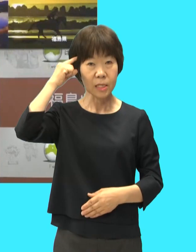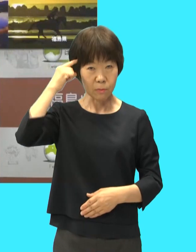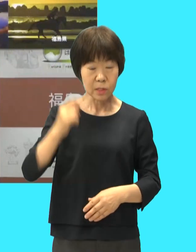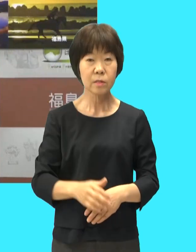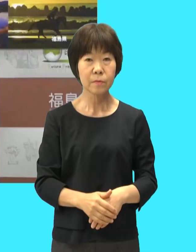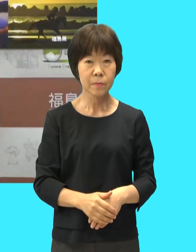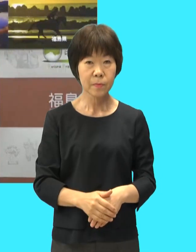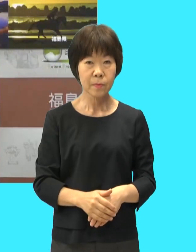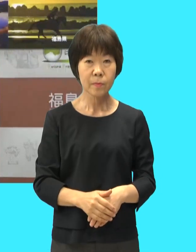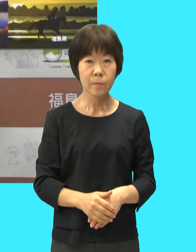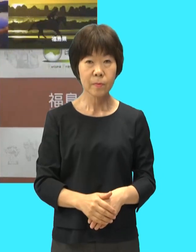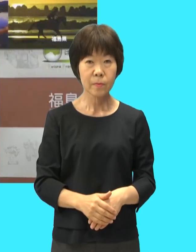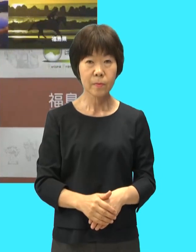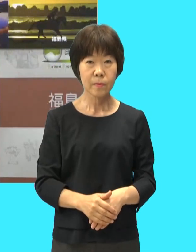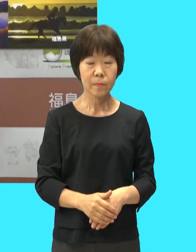ます